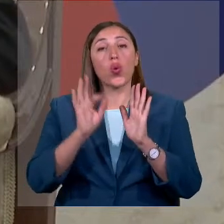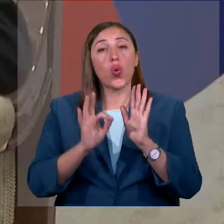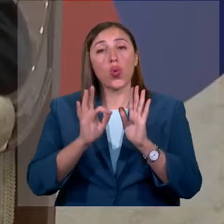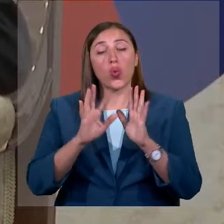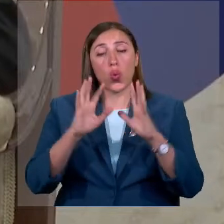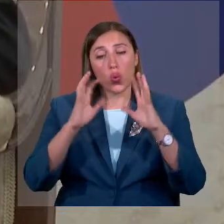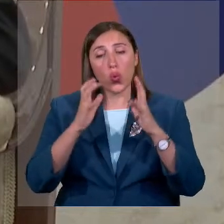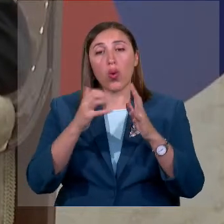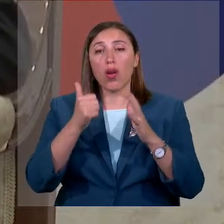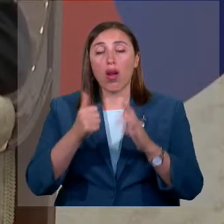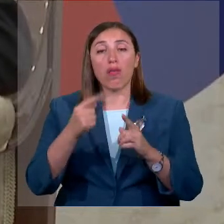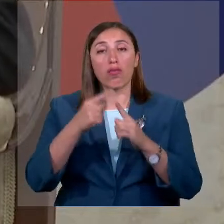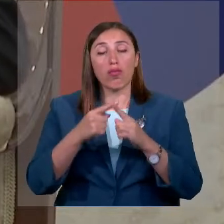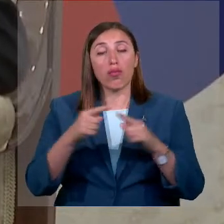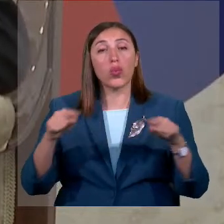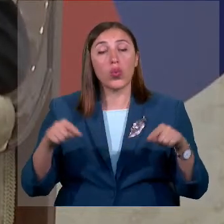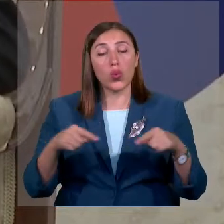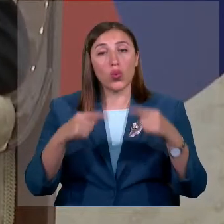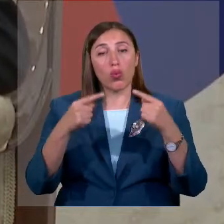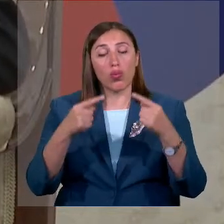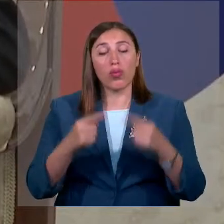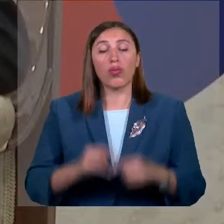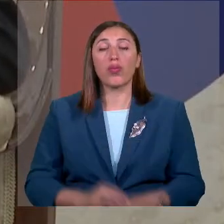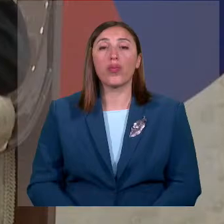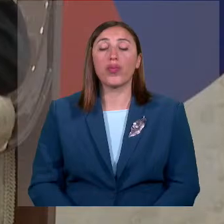ինչը լուրջ, լավ դրական ցուցանիշ է։